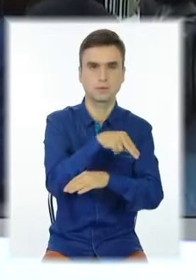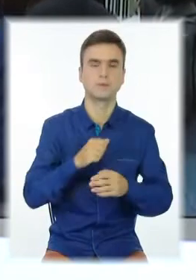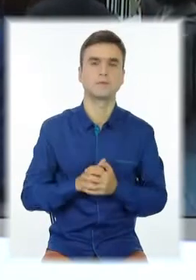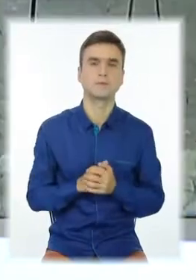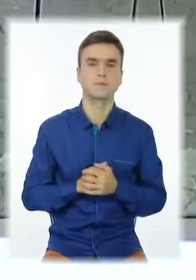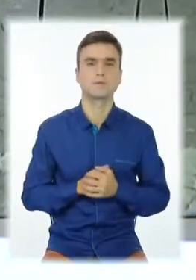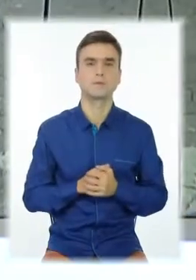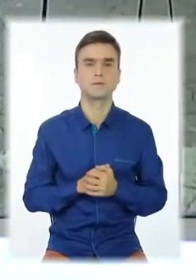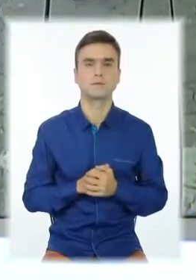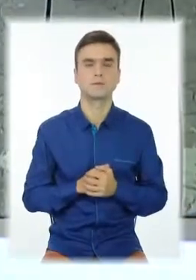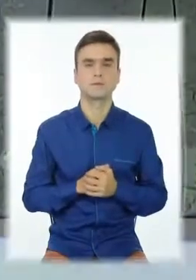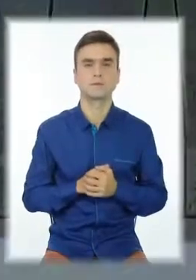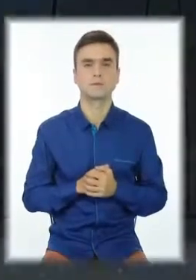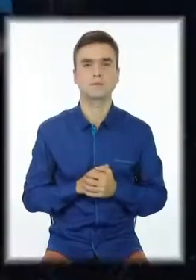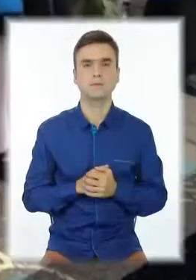привітала малечу.